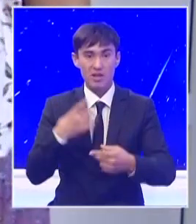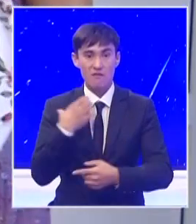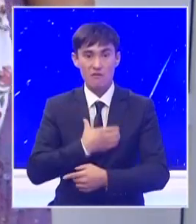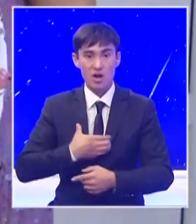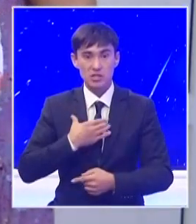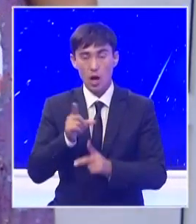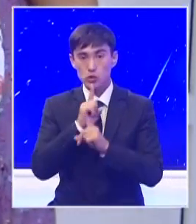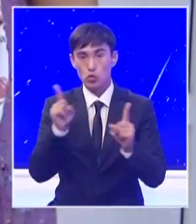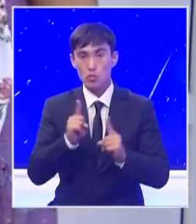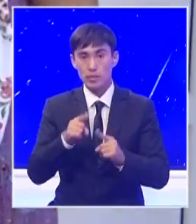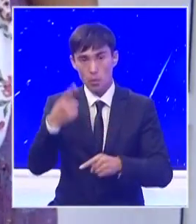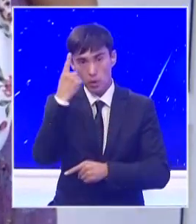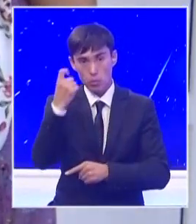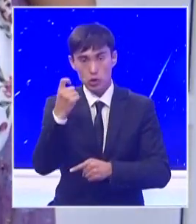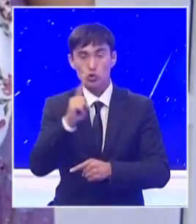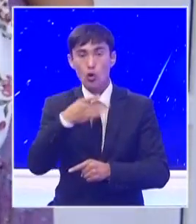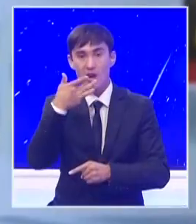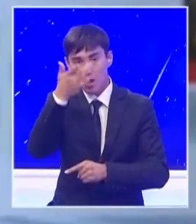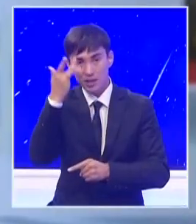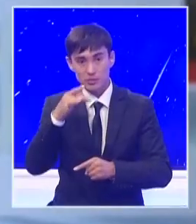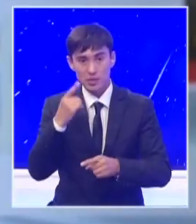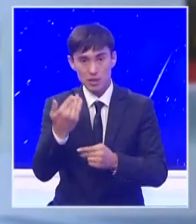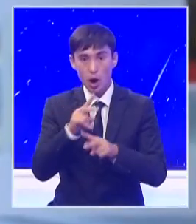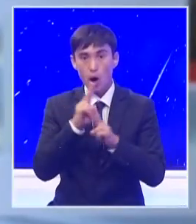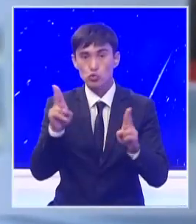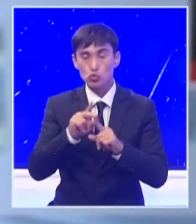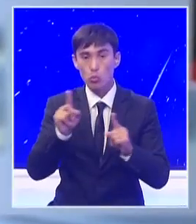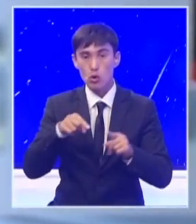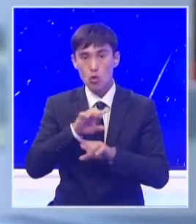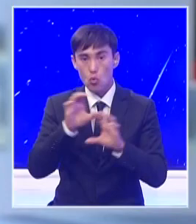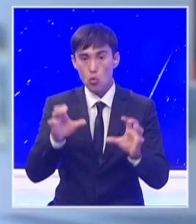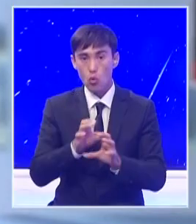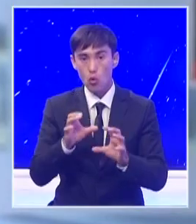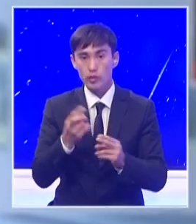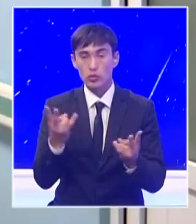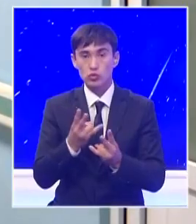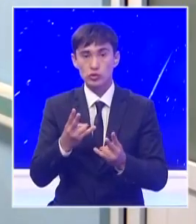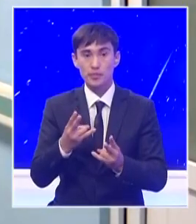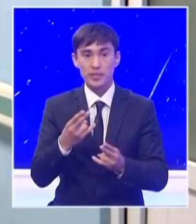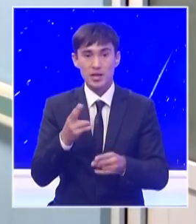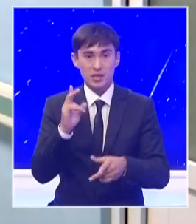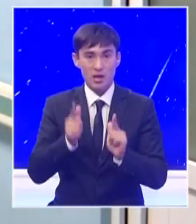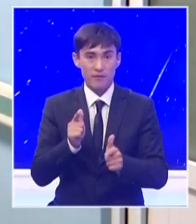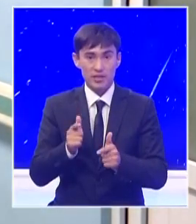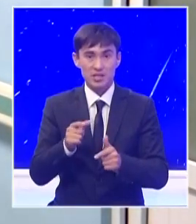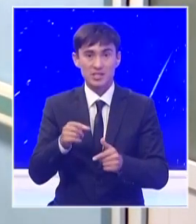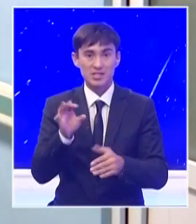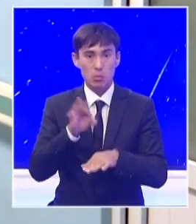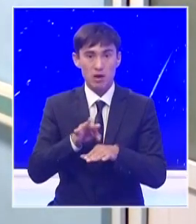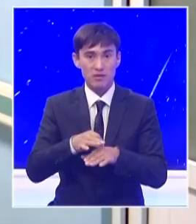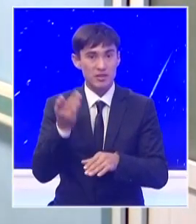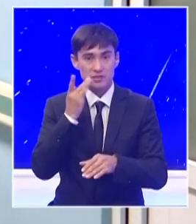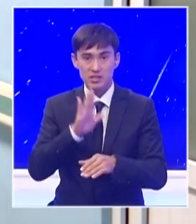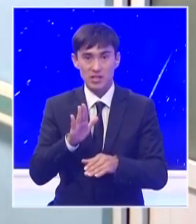важно. Особенно предупреждают, что летом за ними нужен особый уход. А, казалось бы, явные симптомы заболевания не всегда